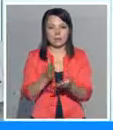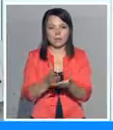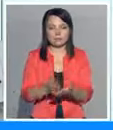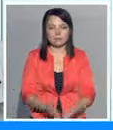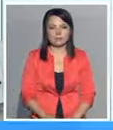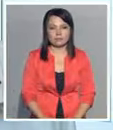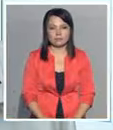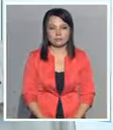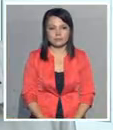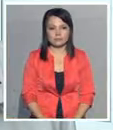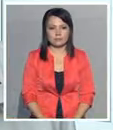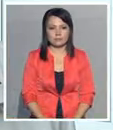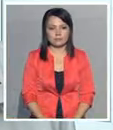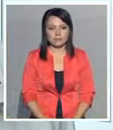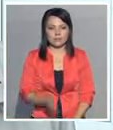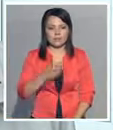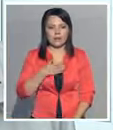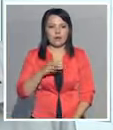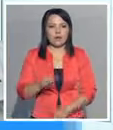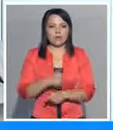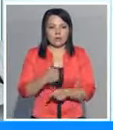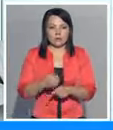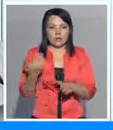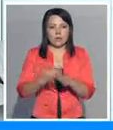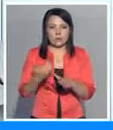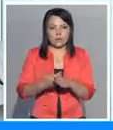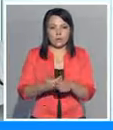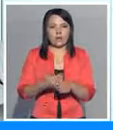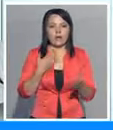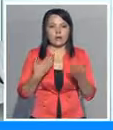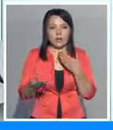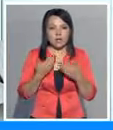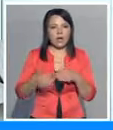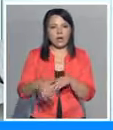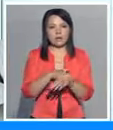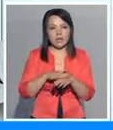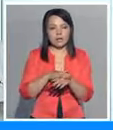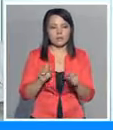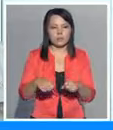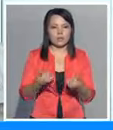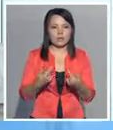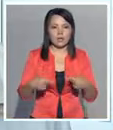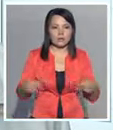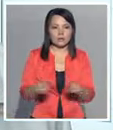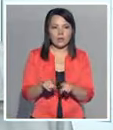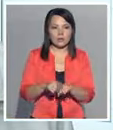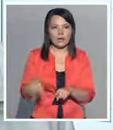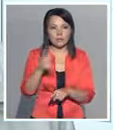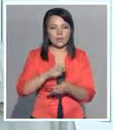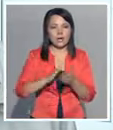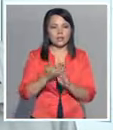Әкімнің общественный помощниктері деп жатырмыз ғой, солардың халықпен араласының арқасында, сол мәселелерді көтерудің арқасында болып жатқан